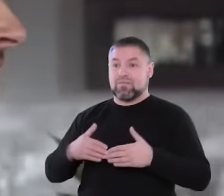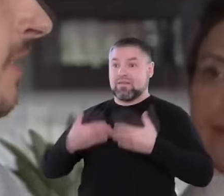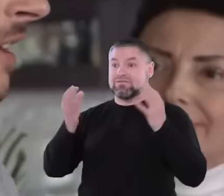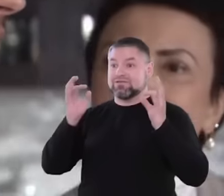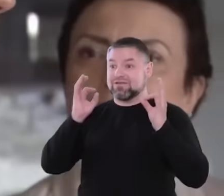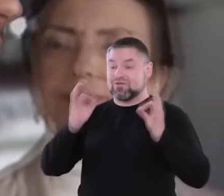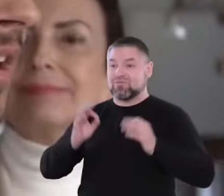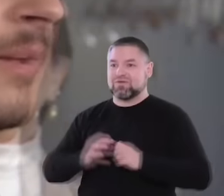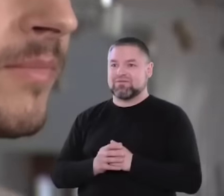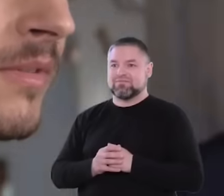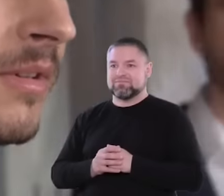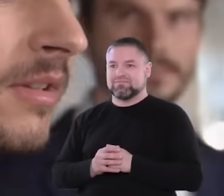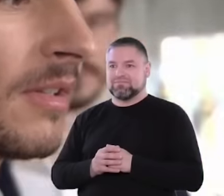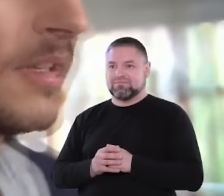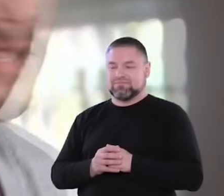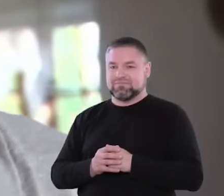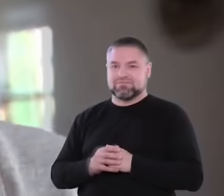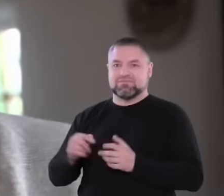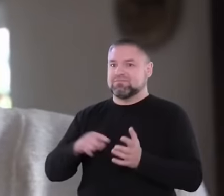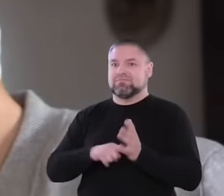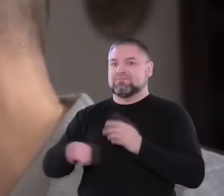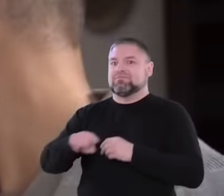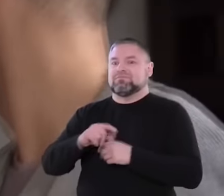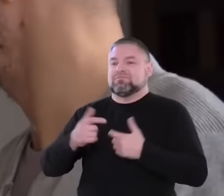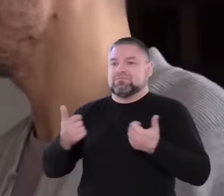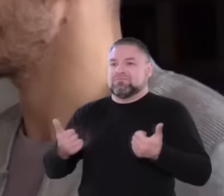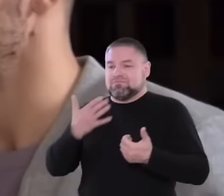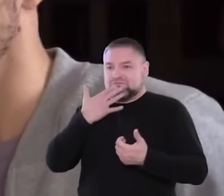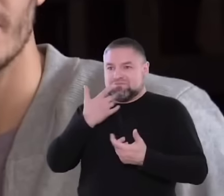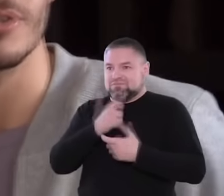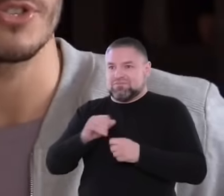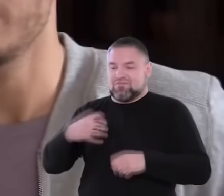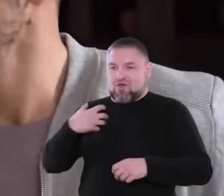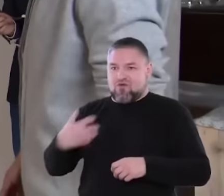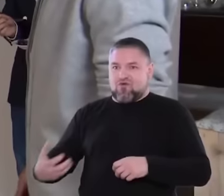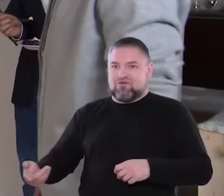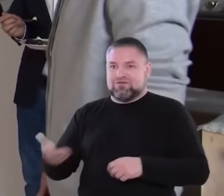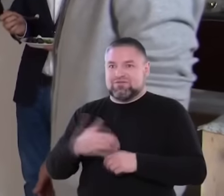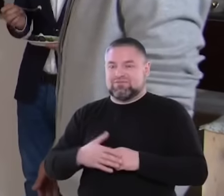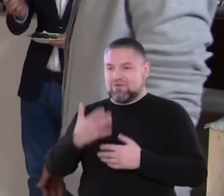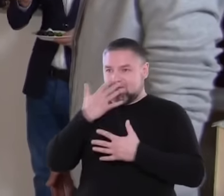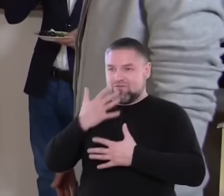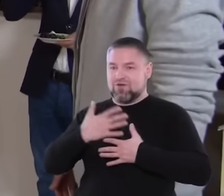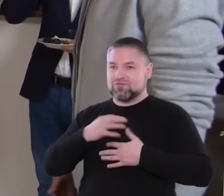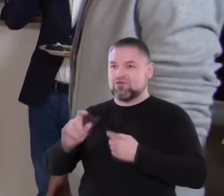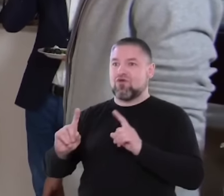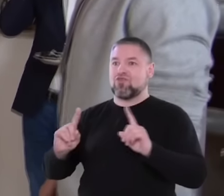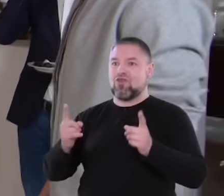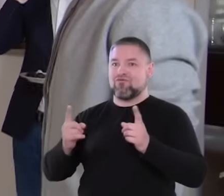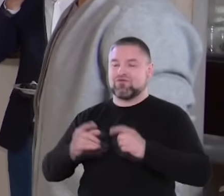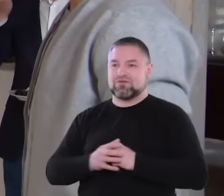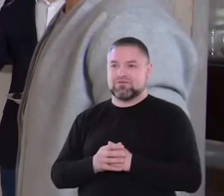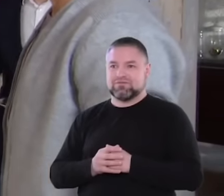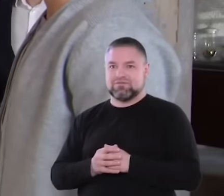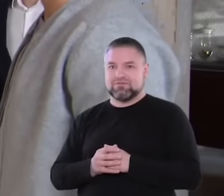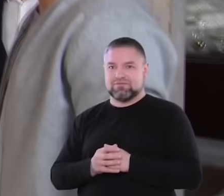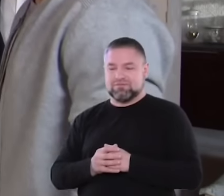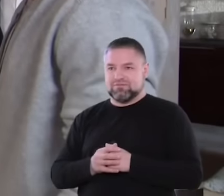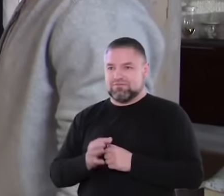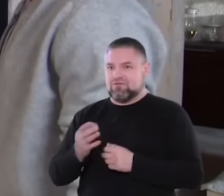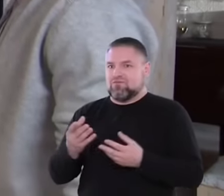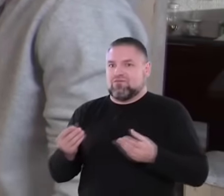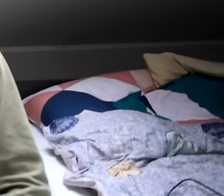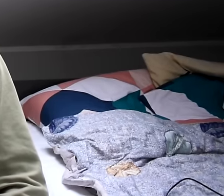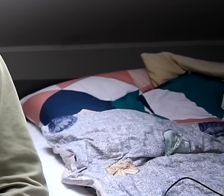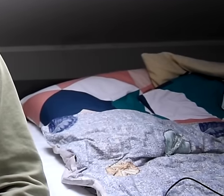Dzień dobry. A co to, Anita? Nie mówiłaś, że mamy gości. Pokażesz mi swój dowód? No tak,